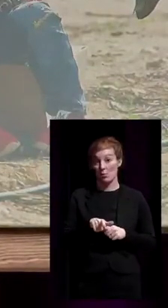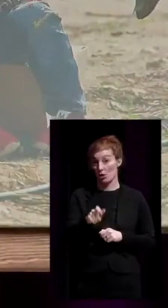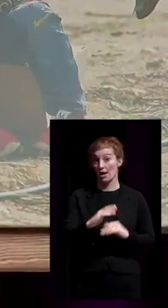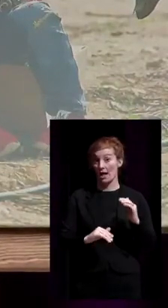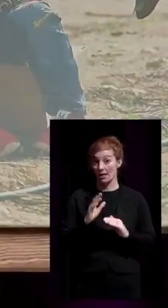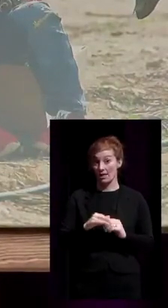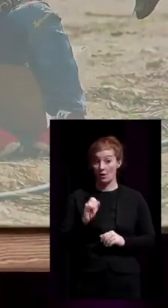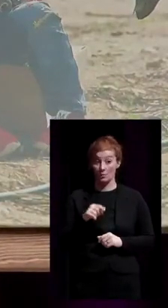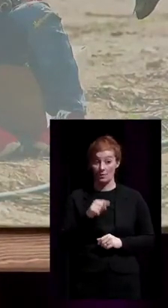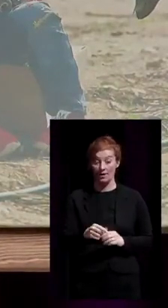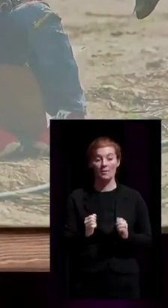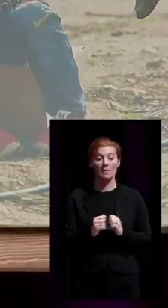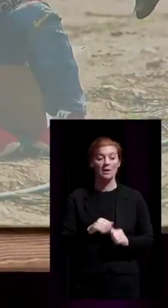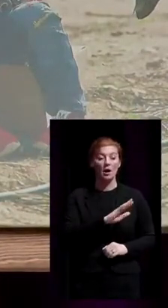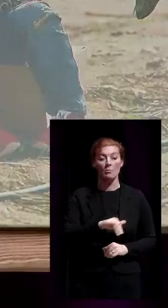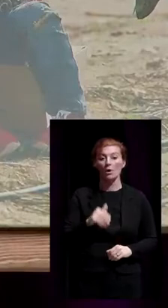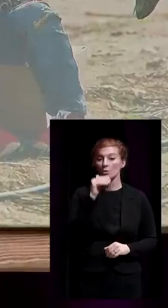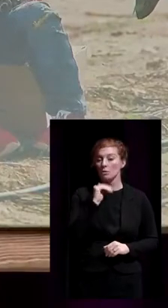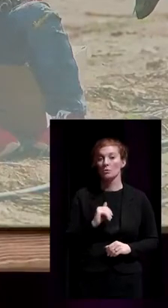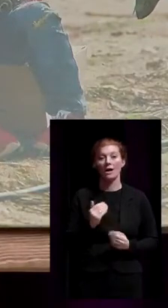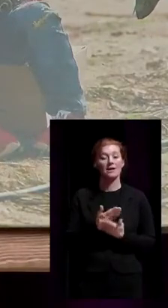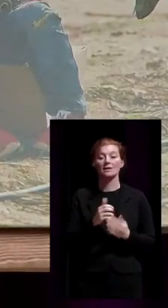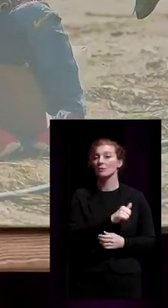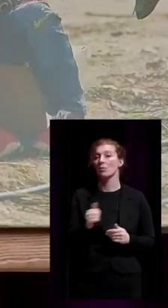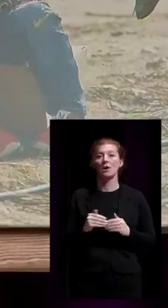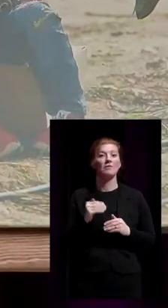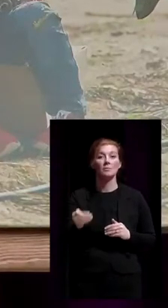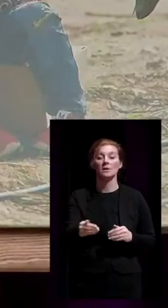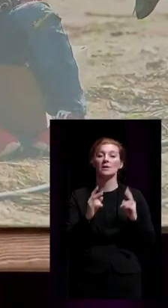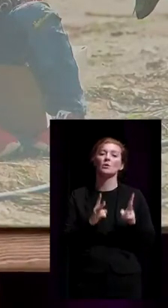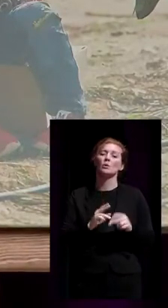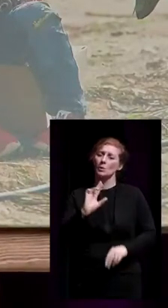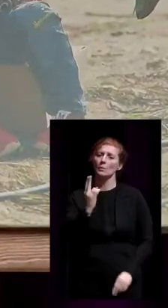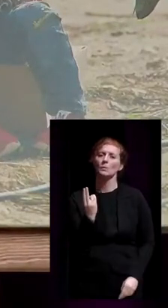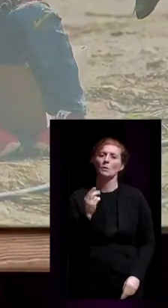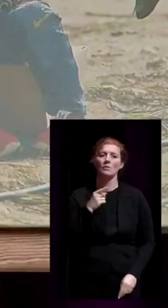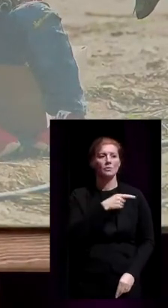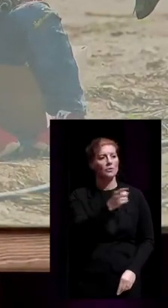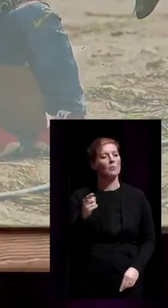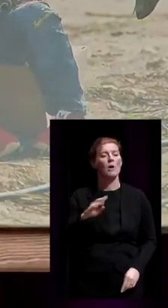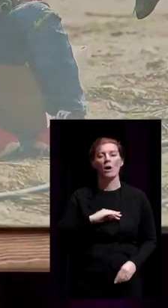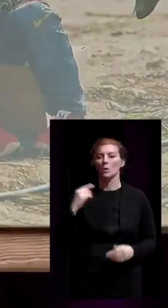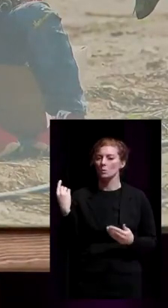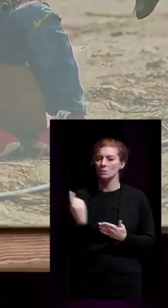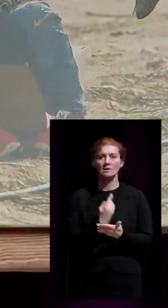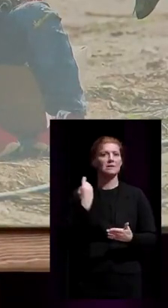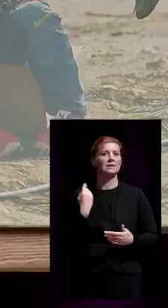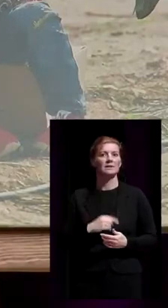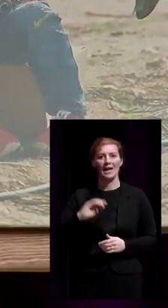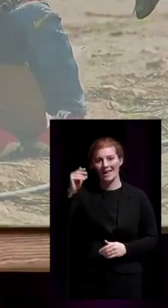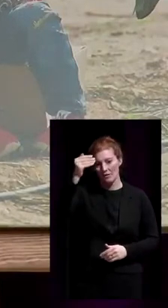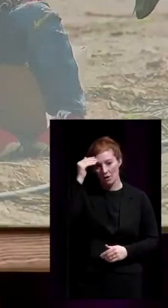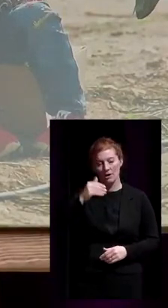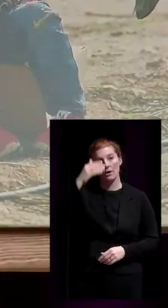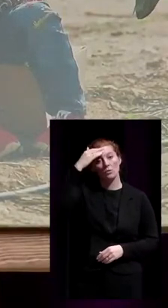bara framtiden, utan barn och unga också nu. Det vill säga att barn och unga sitter på unika erfarenheter och kunskaper som man måste föra in